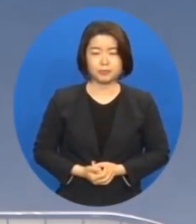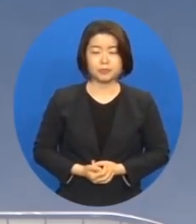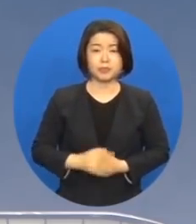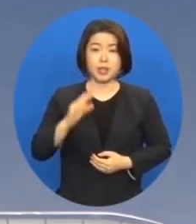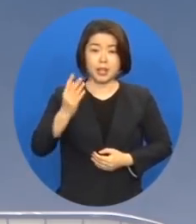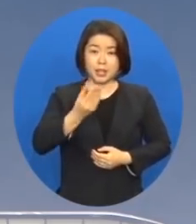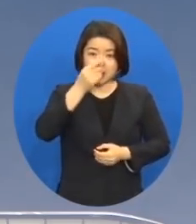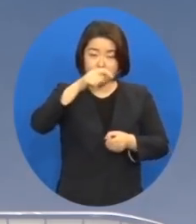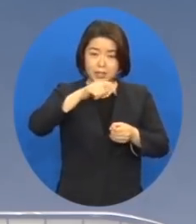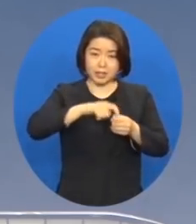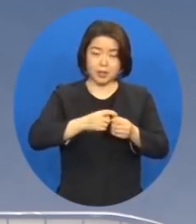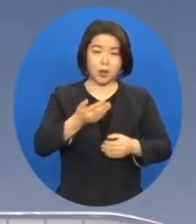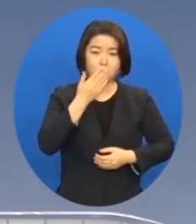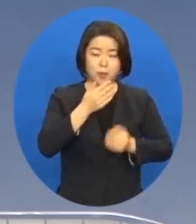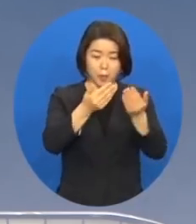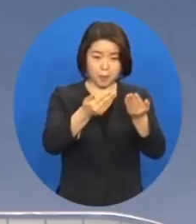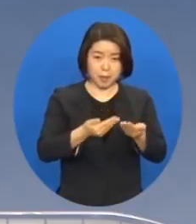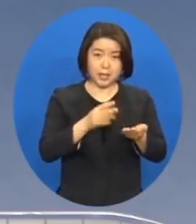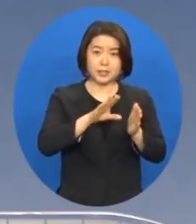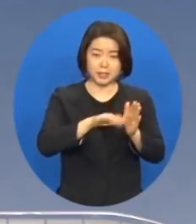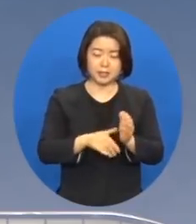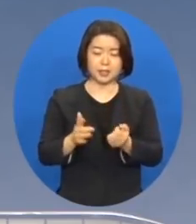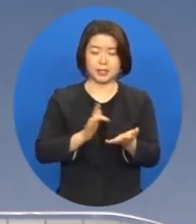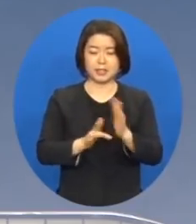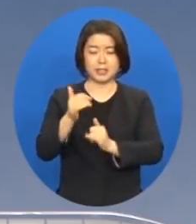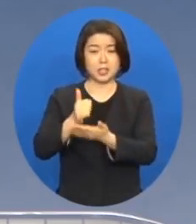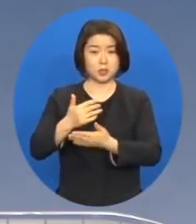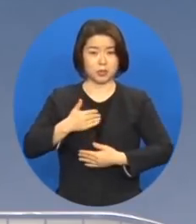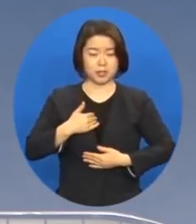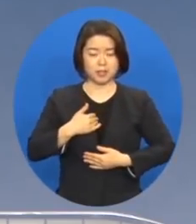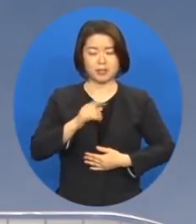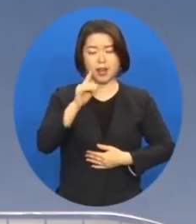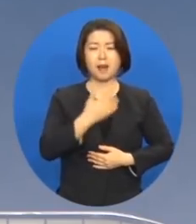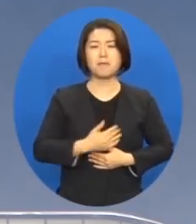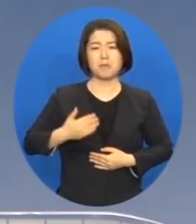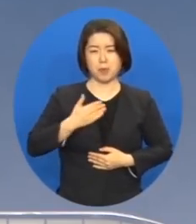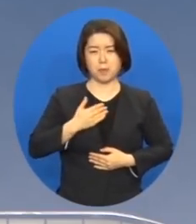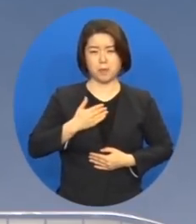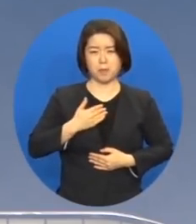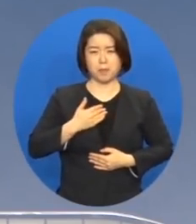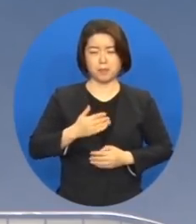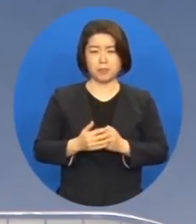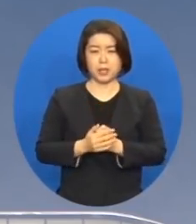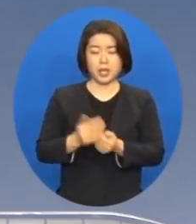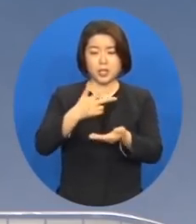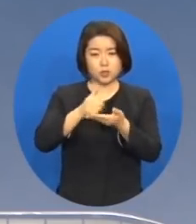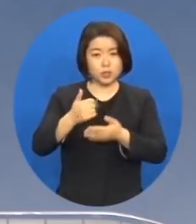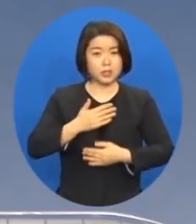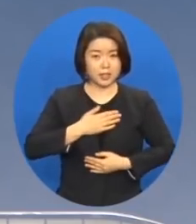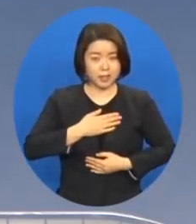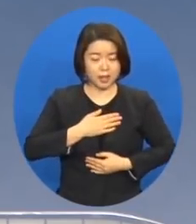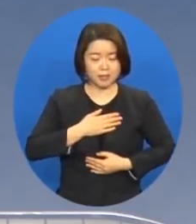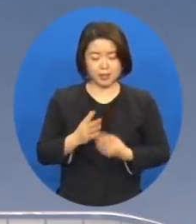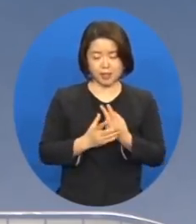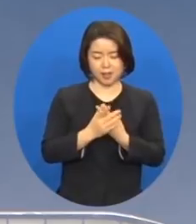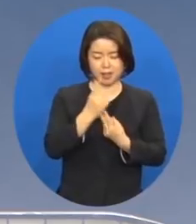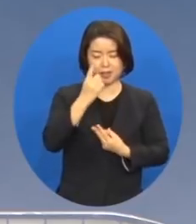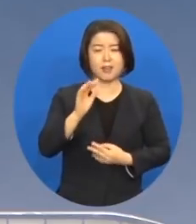성찬을 받으면서 예수님과 나는 한 몸이구나, 주님과 나는 하나가